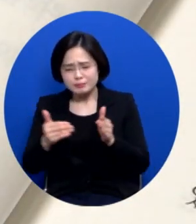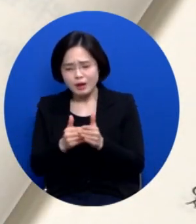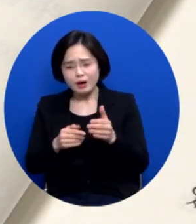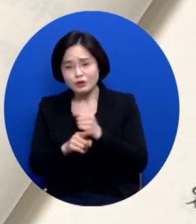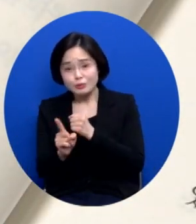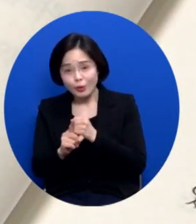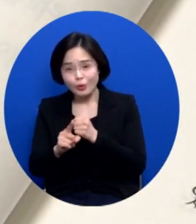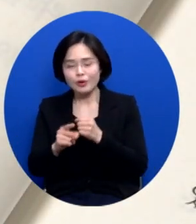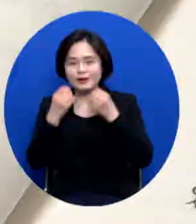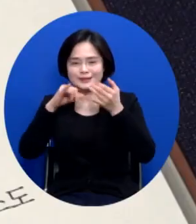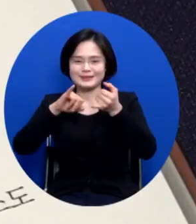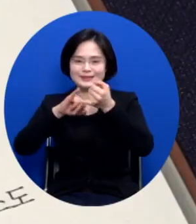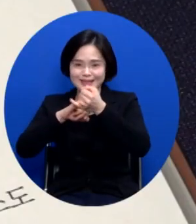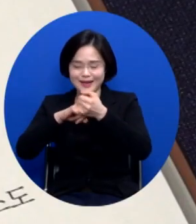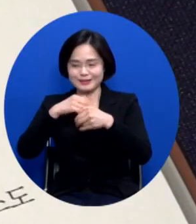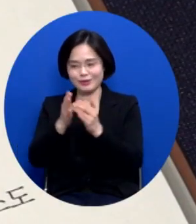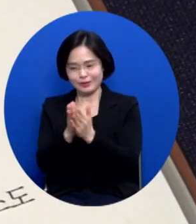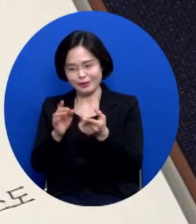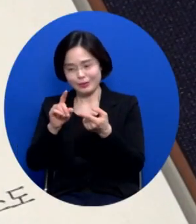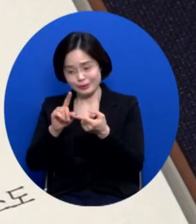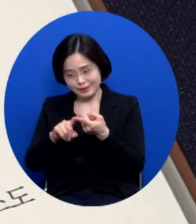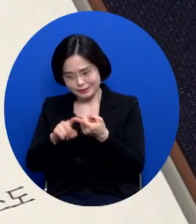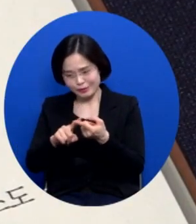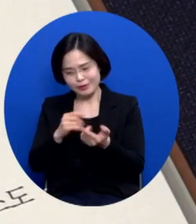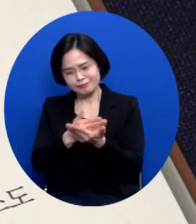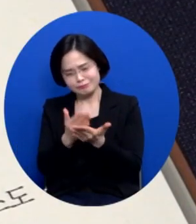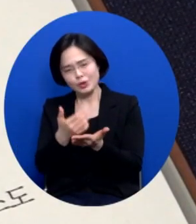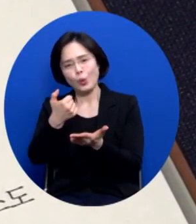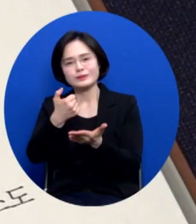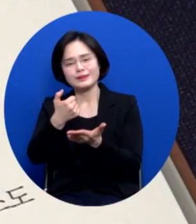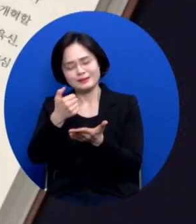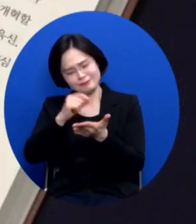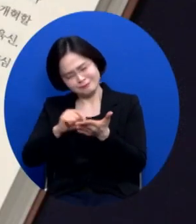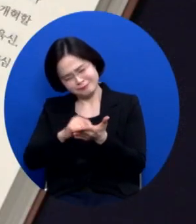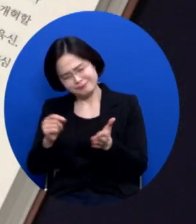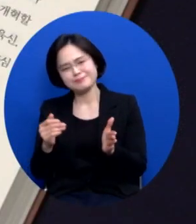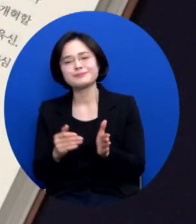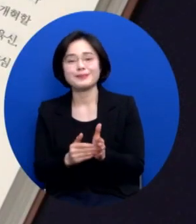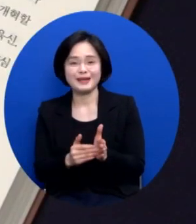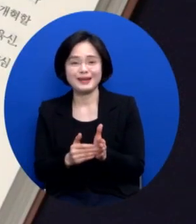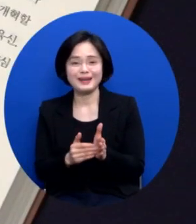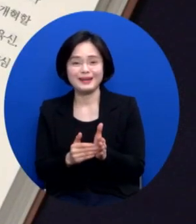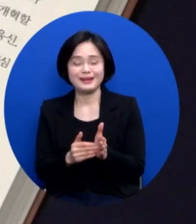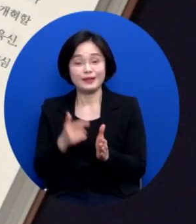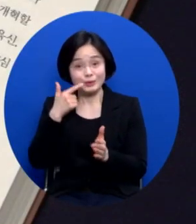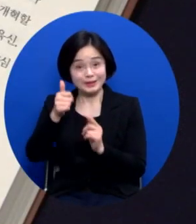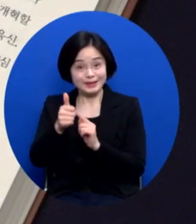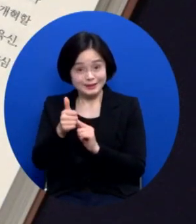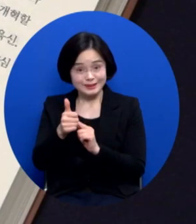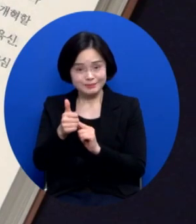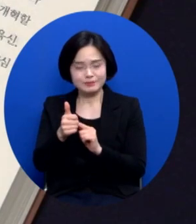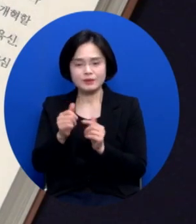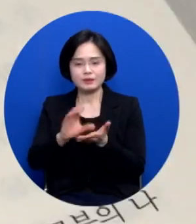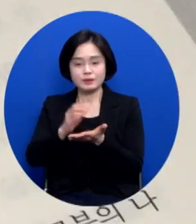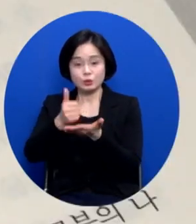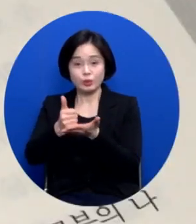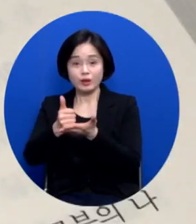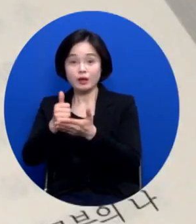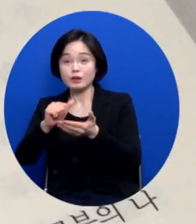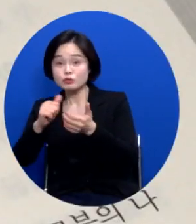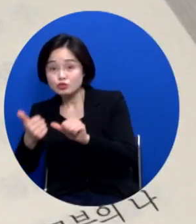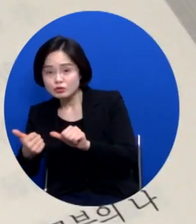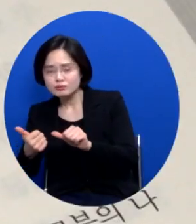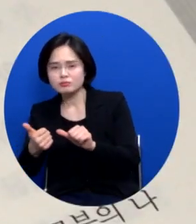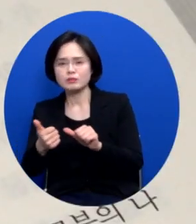성경을 통해 50가지로 제시합니다. 존 파이퍼 목사는 그리스도의 죽음이 역사의 중심이라며 인류를